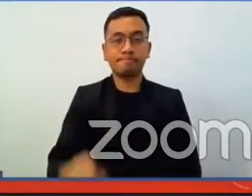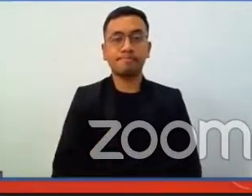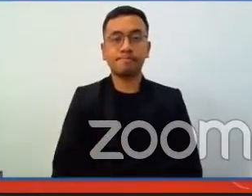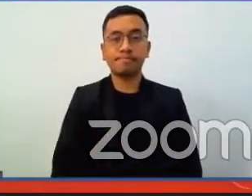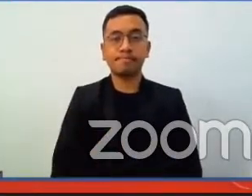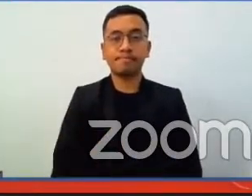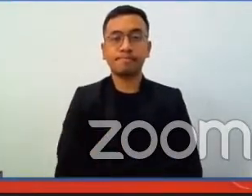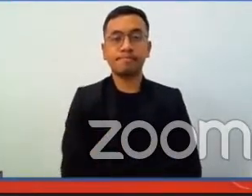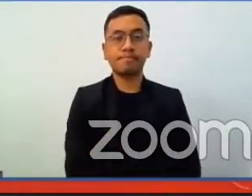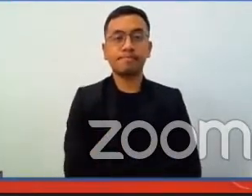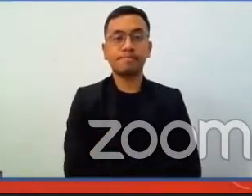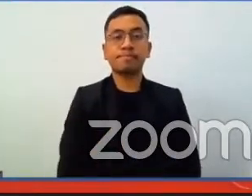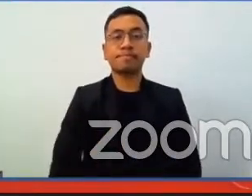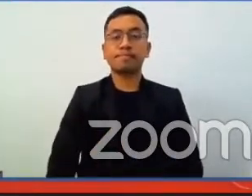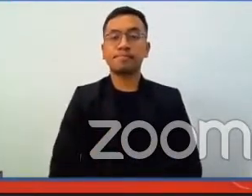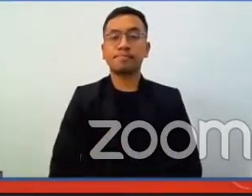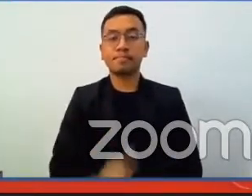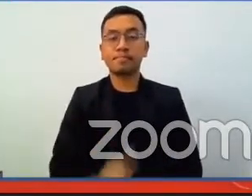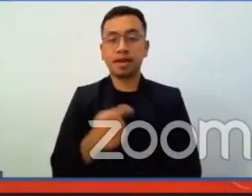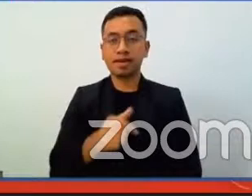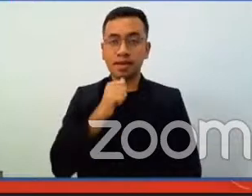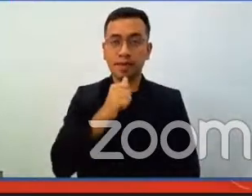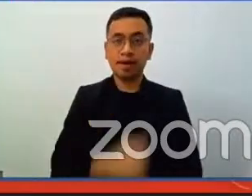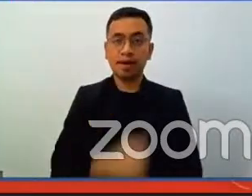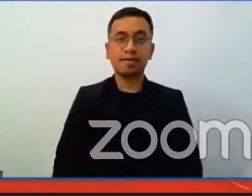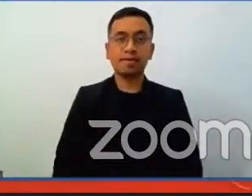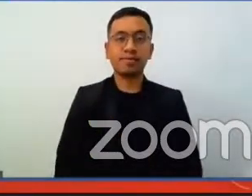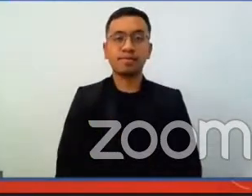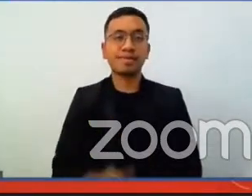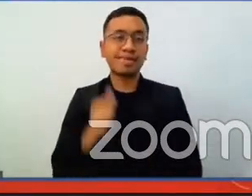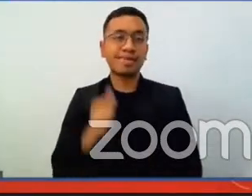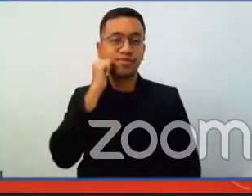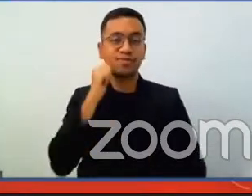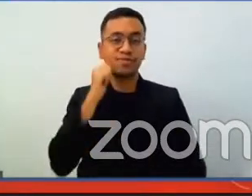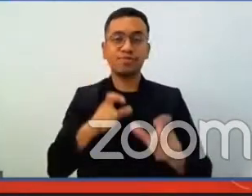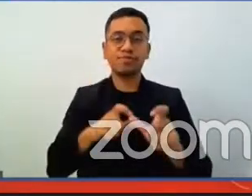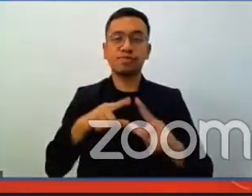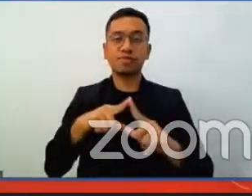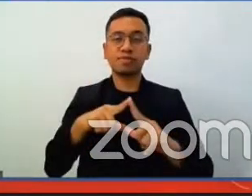Pertanyaan kedua ini dari Ibu Sadia Farah.